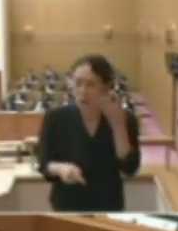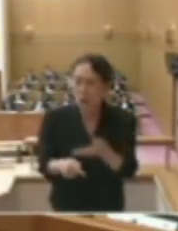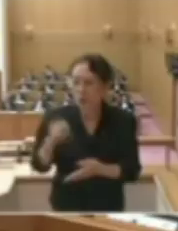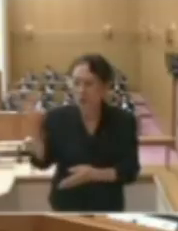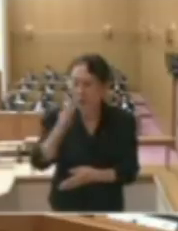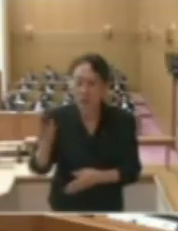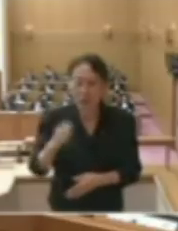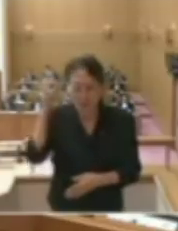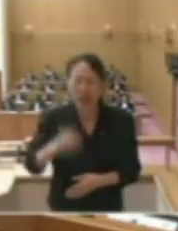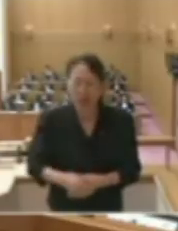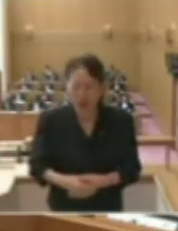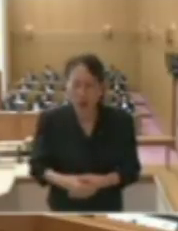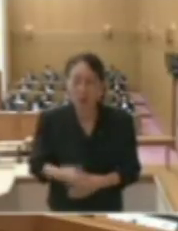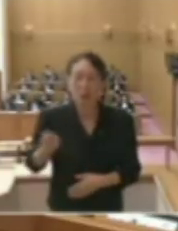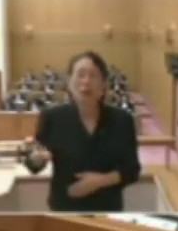次、